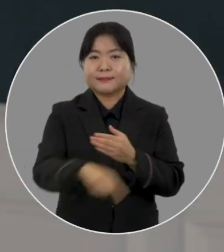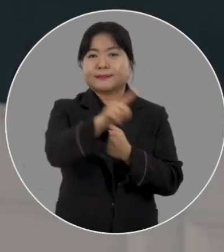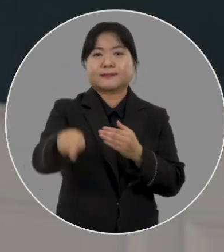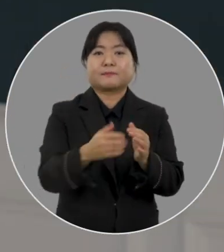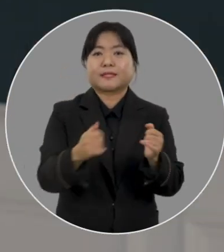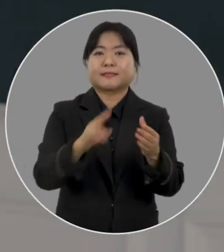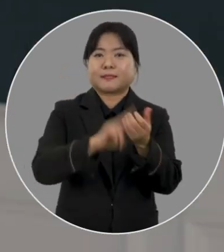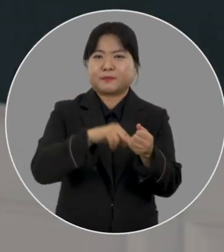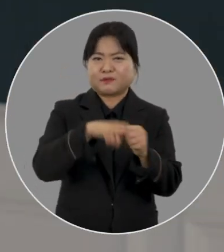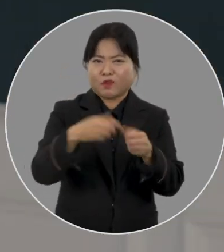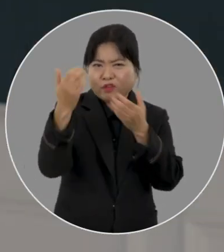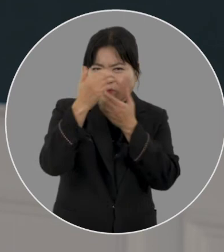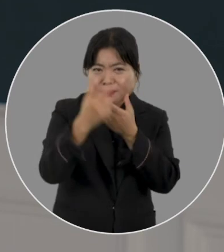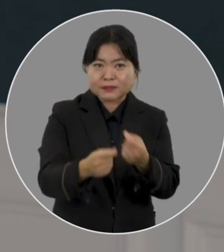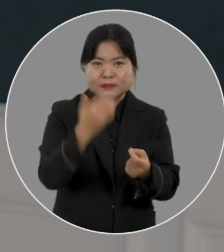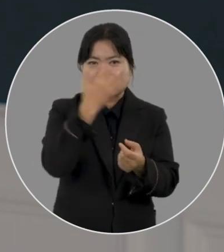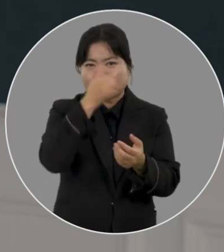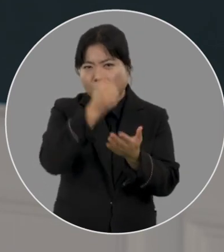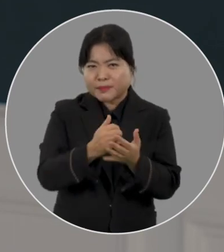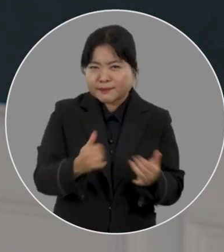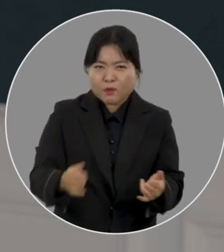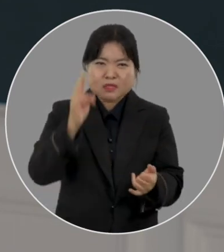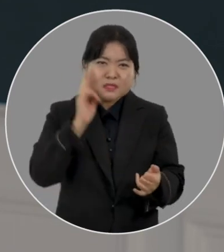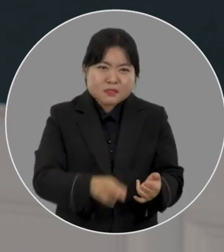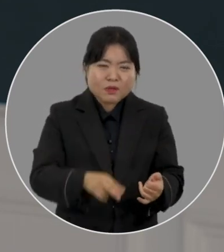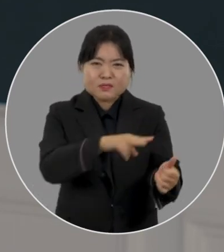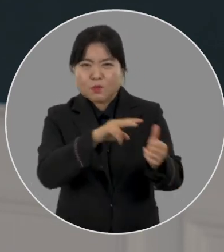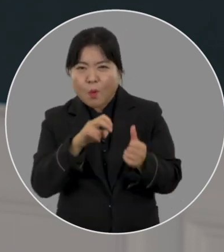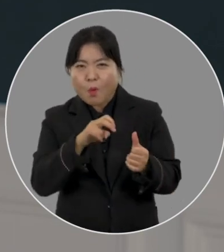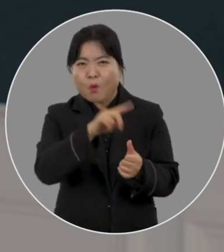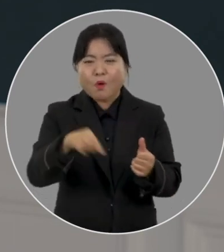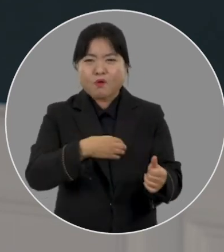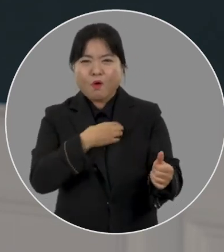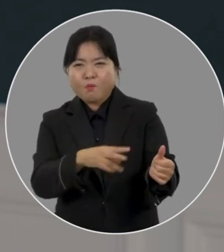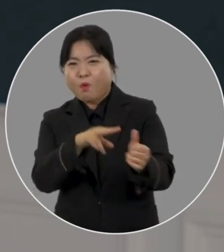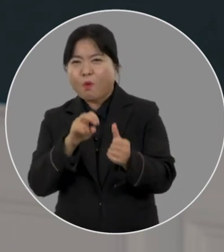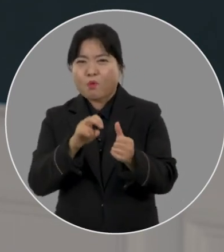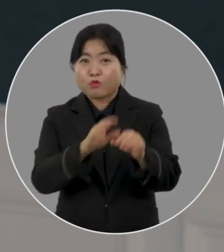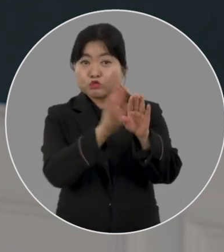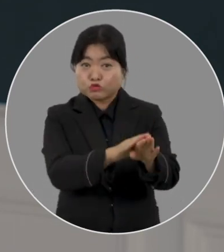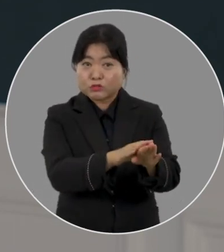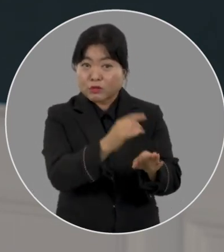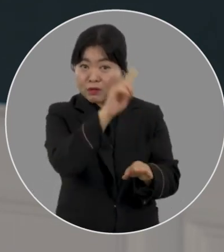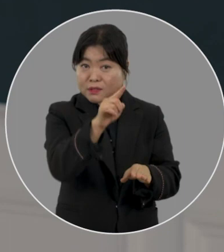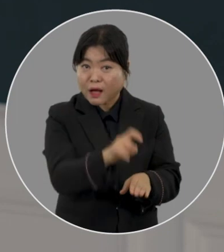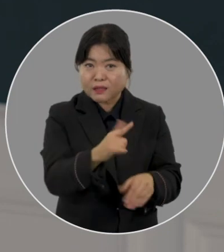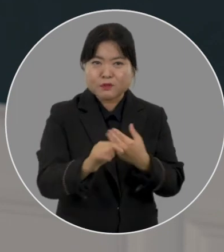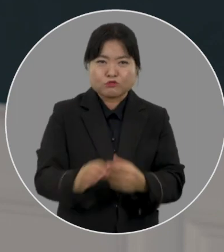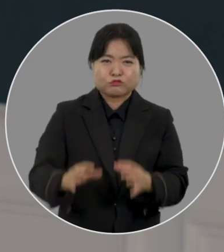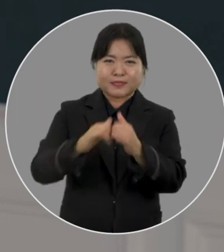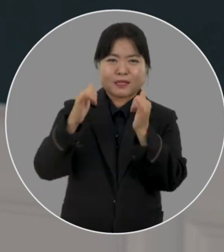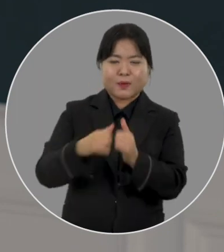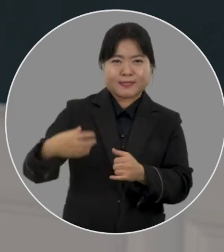사람들을 잠재적 테러리스트 성범죄자로 극단적인 정오 세력으로 혐오 세력으로 둘 건가 아니면 국제사회의 책임